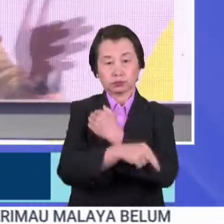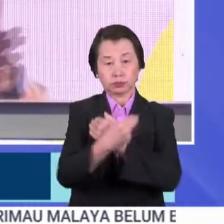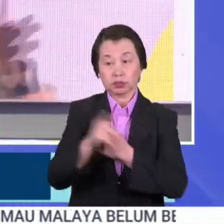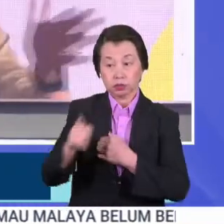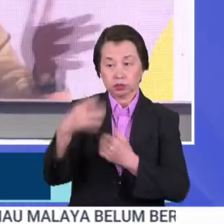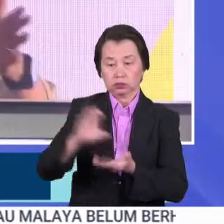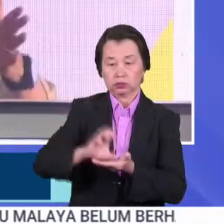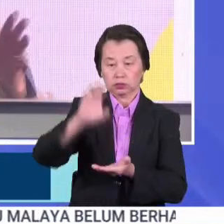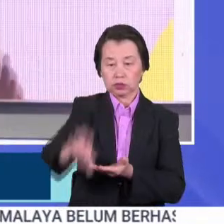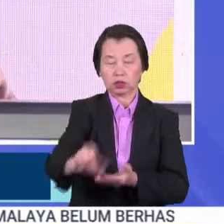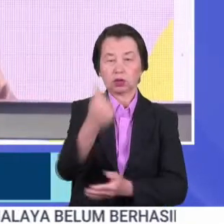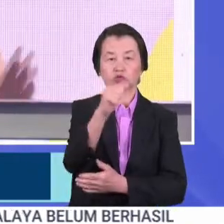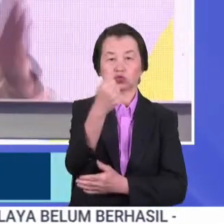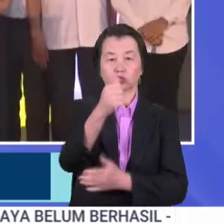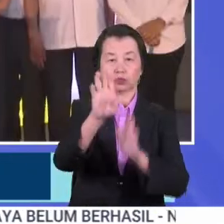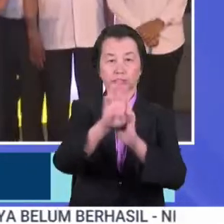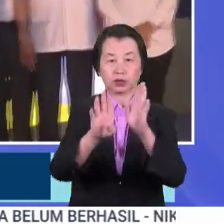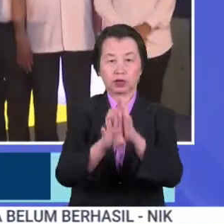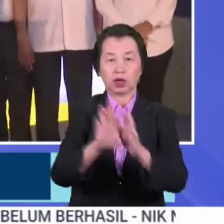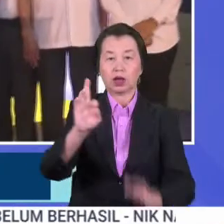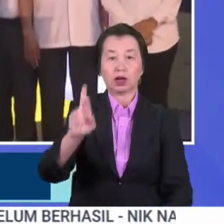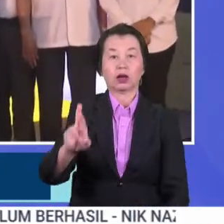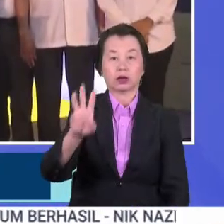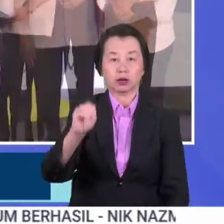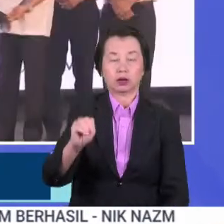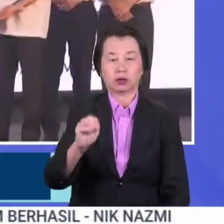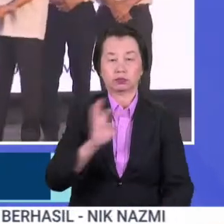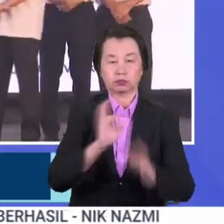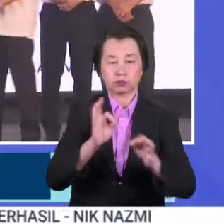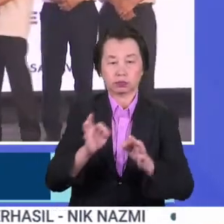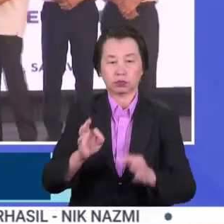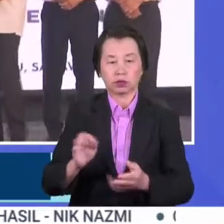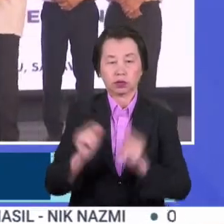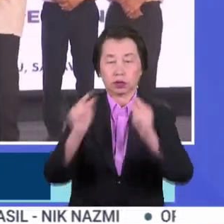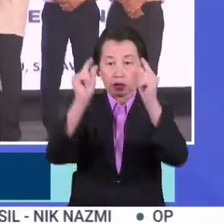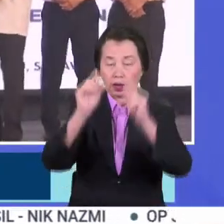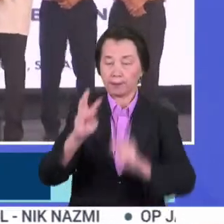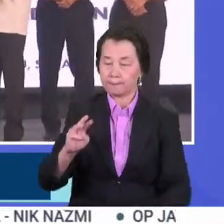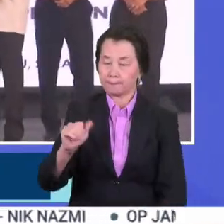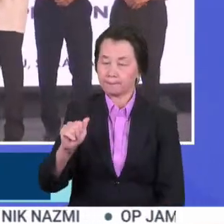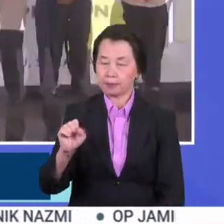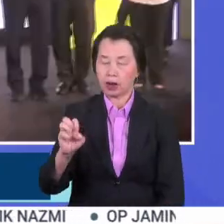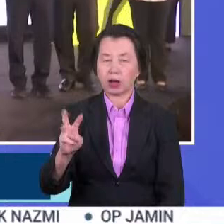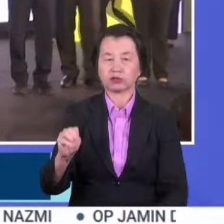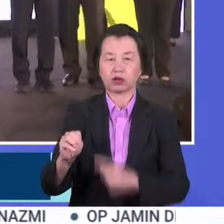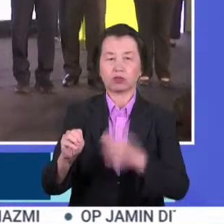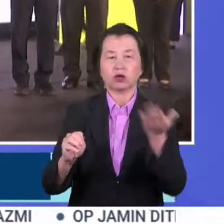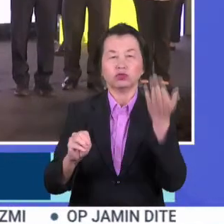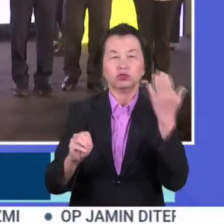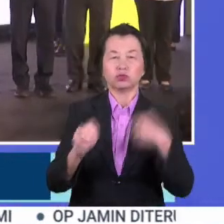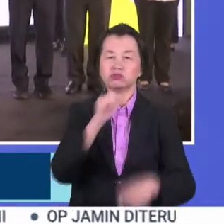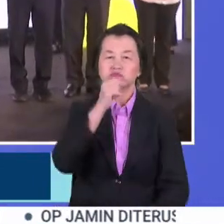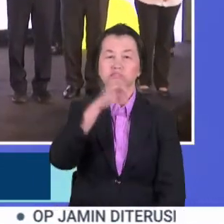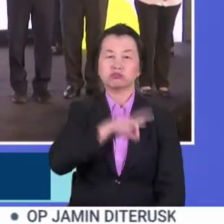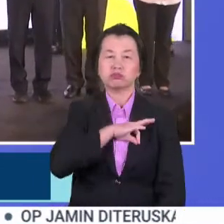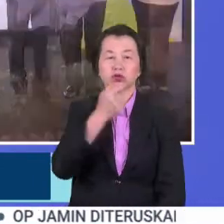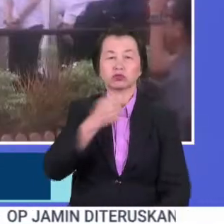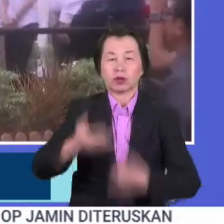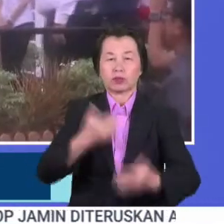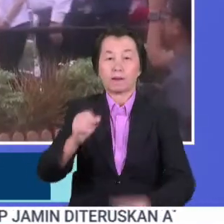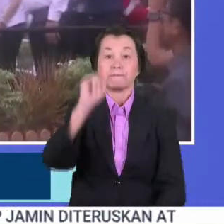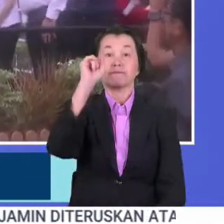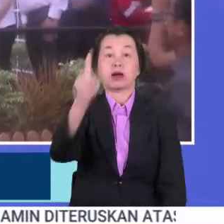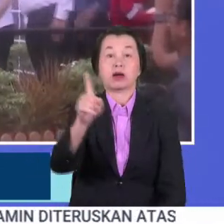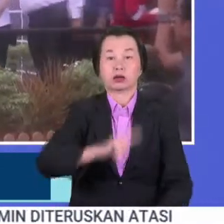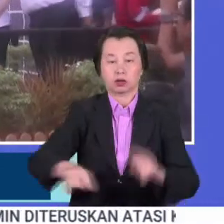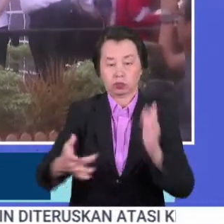telah melabur lebih RM10 bilion. Jelasnya, gas masam dahulunya dianggap tidak menguntungkan kerana prosesnya mahal,